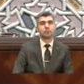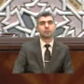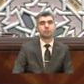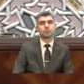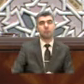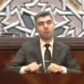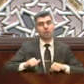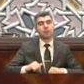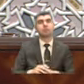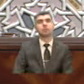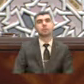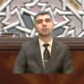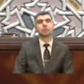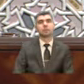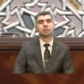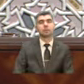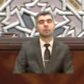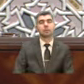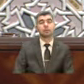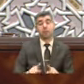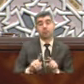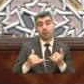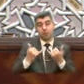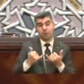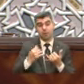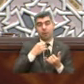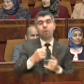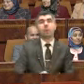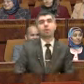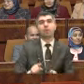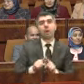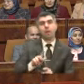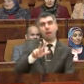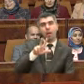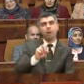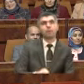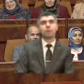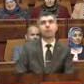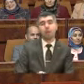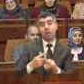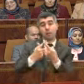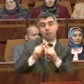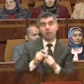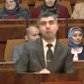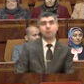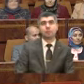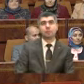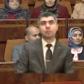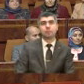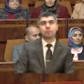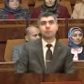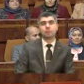السيد الوزير، نختم اليوم هذه الفرصة هذه ونبغيو نثيروا انتباه ديالكم لعدم انسجام